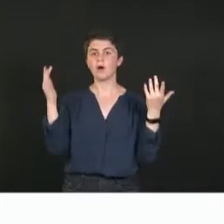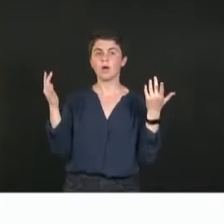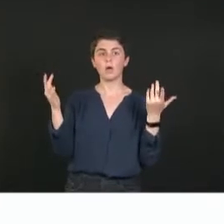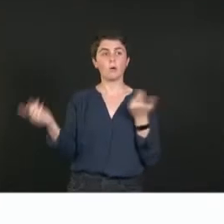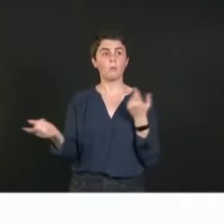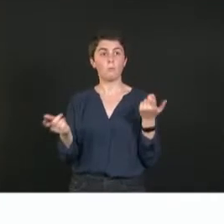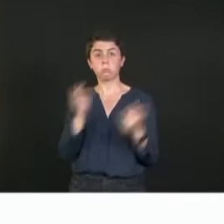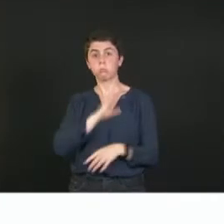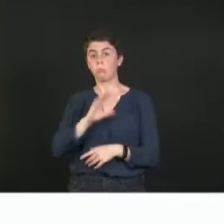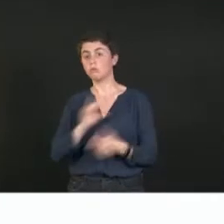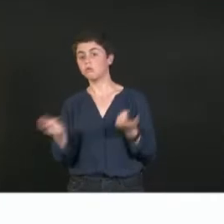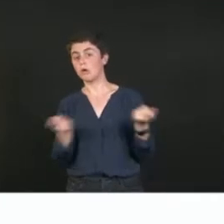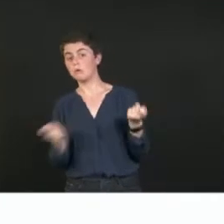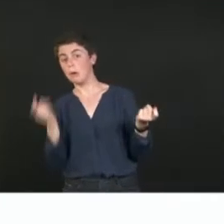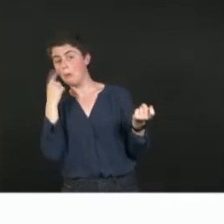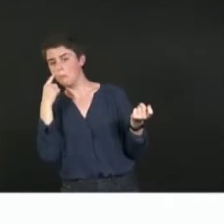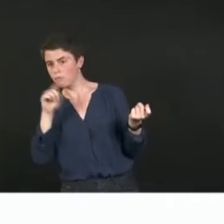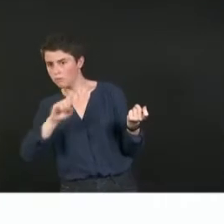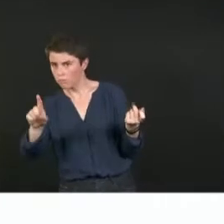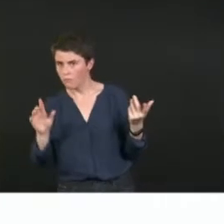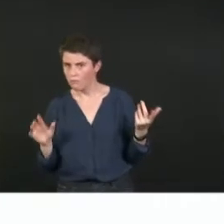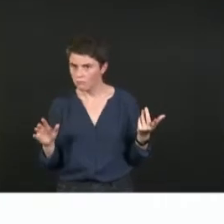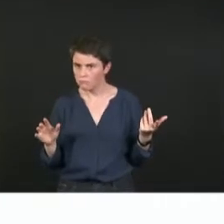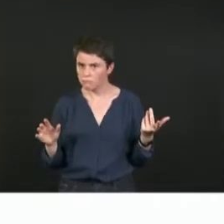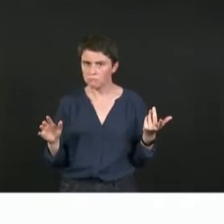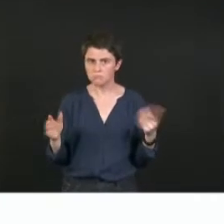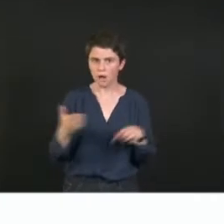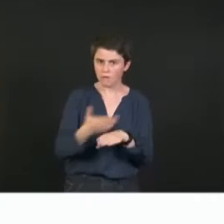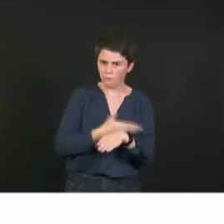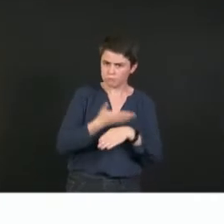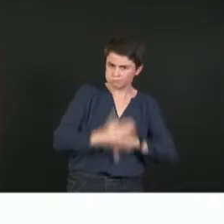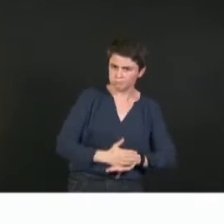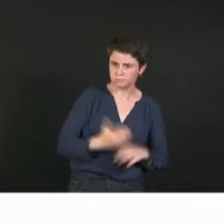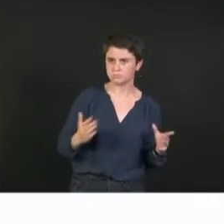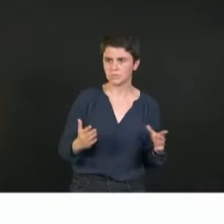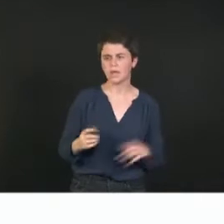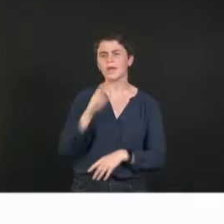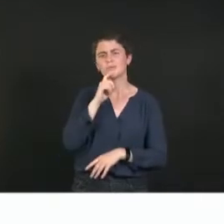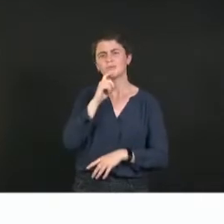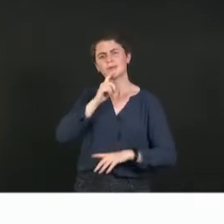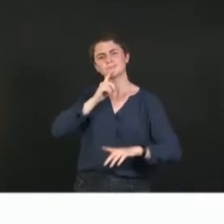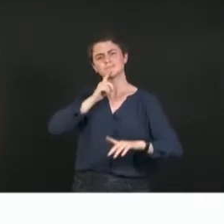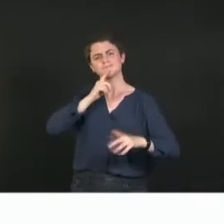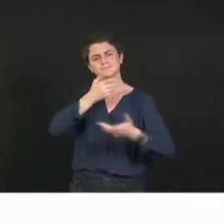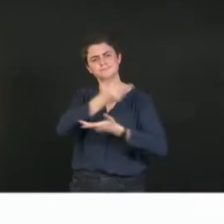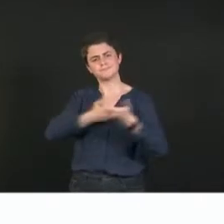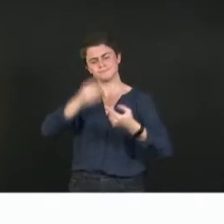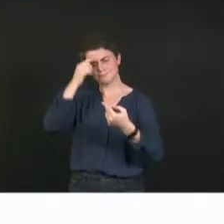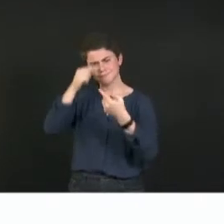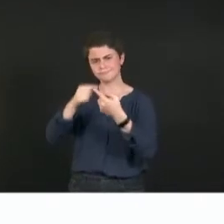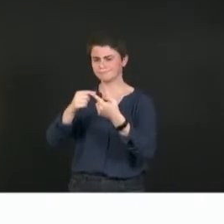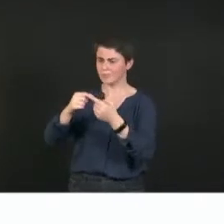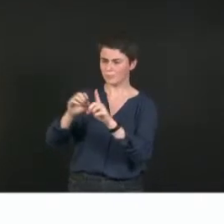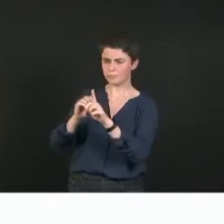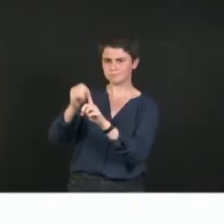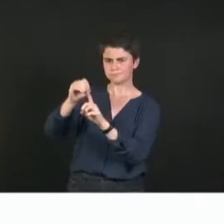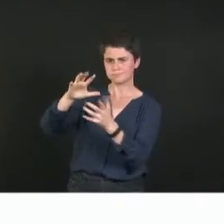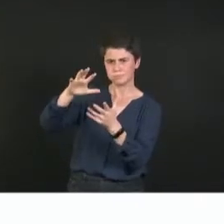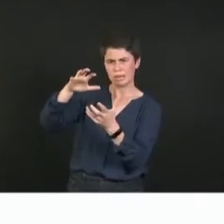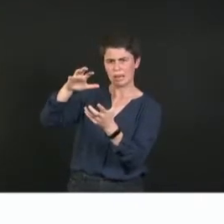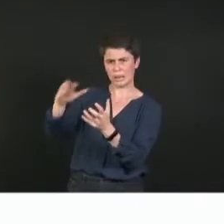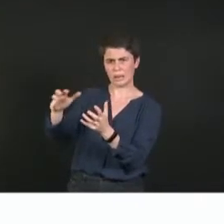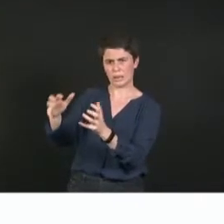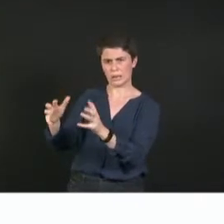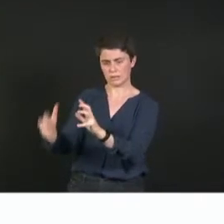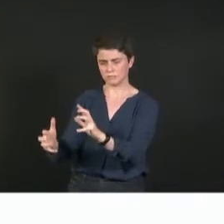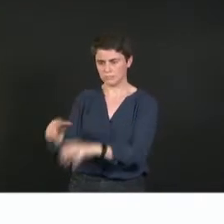feeling. Et notamment, enfin, on parlait tout à l'heure du changement climatique. On a aujourd'hui une vraie méconnaissance en fait